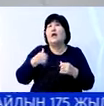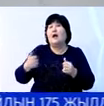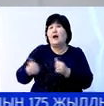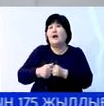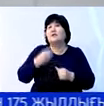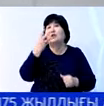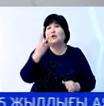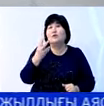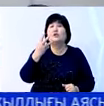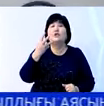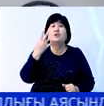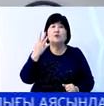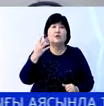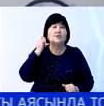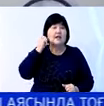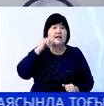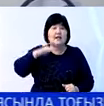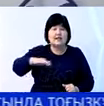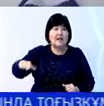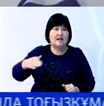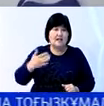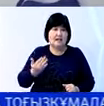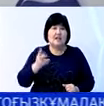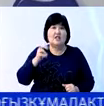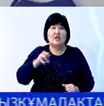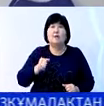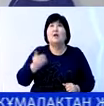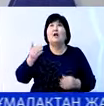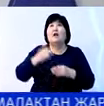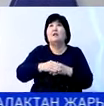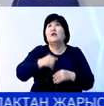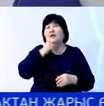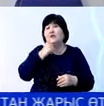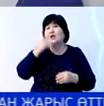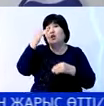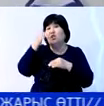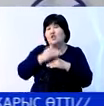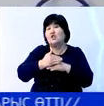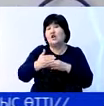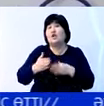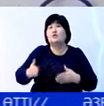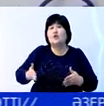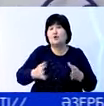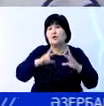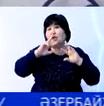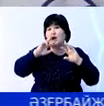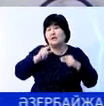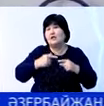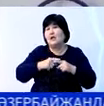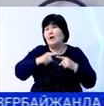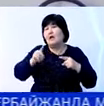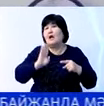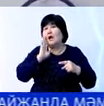3-4 жасар немерелерім бар, қайныларым бар. Күн кешкеріп, кеш қасының жол аяғынан шатасып кетіп, таңғы 7-ге